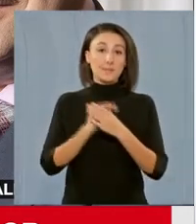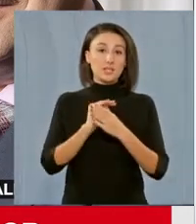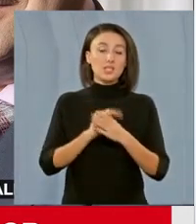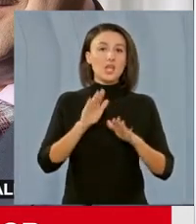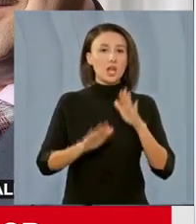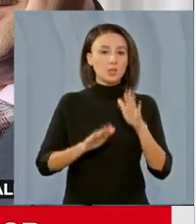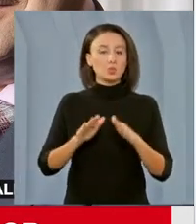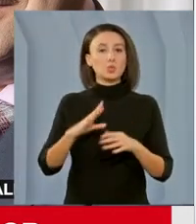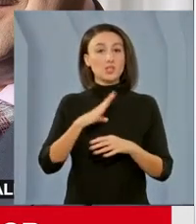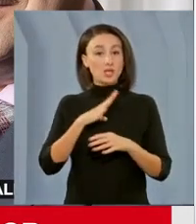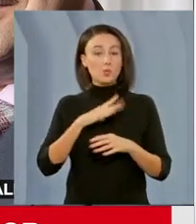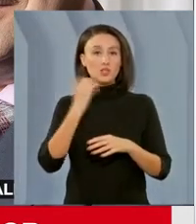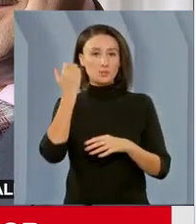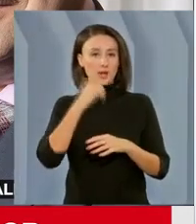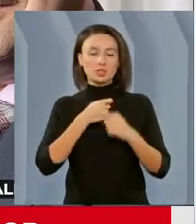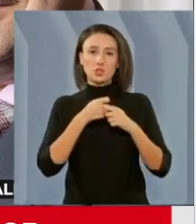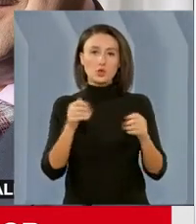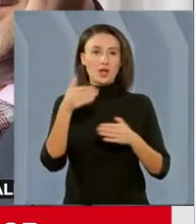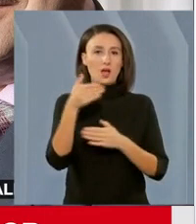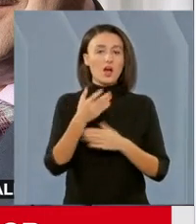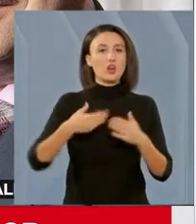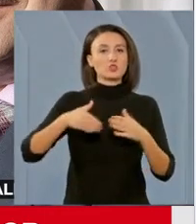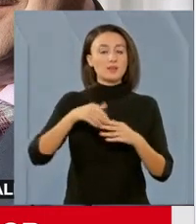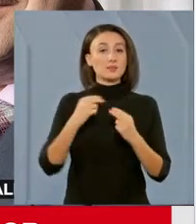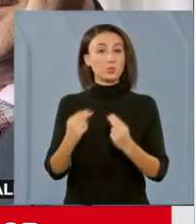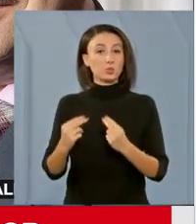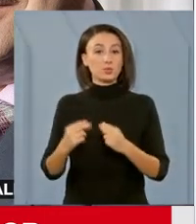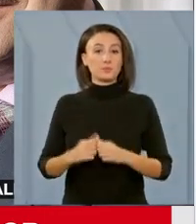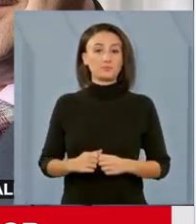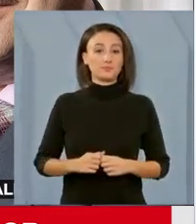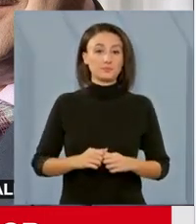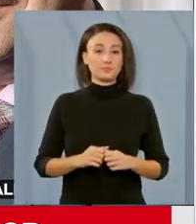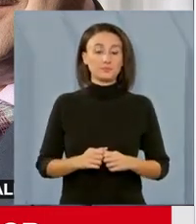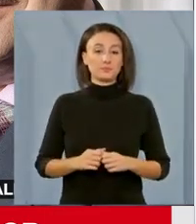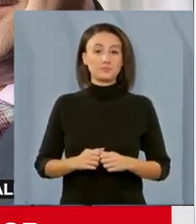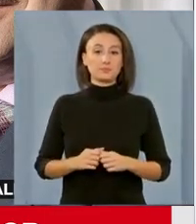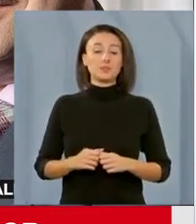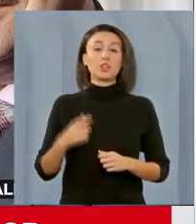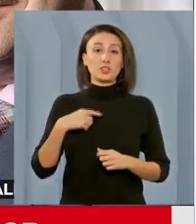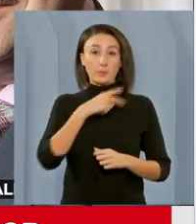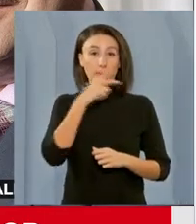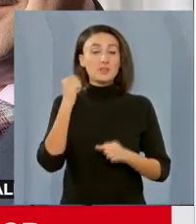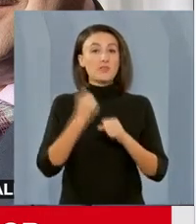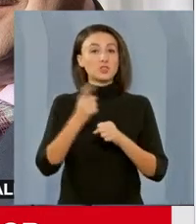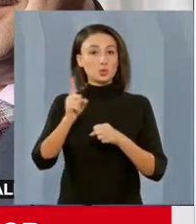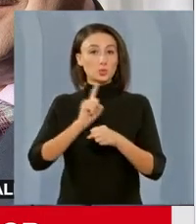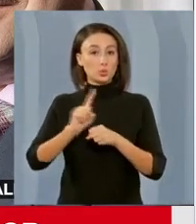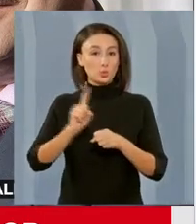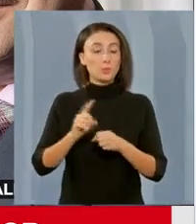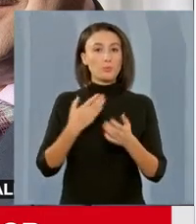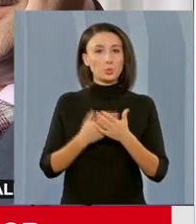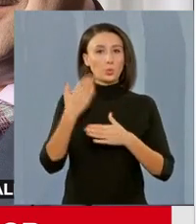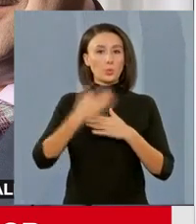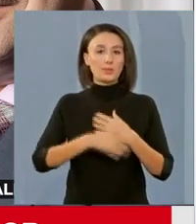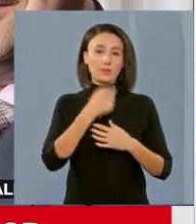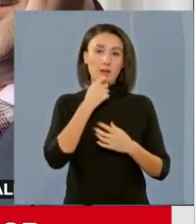ritmul, altfel riscau să-și pierdă toți angajații buni. Pe de altă parte, își permit să facă lucrul ăsta pentru că în ultimii